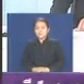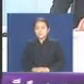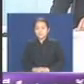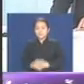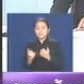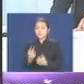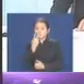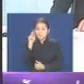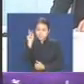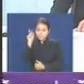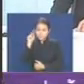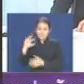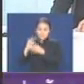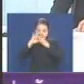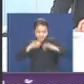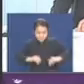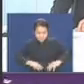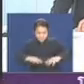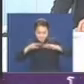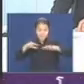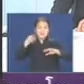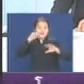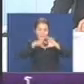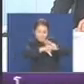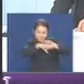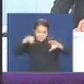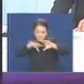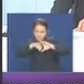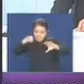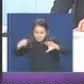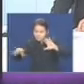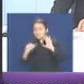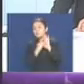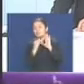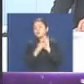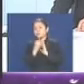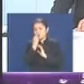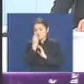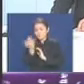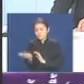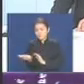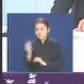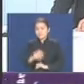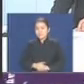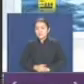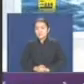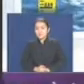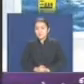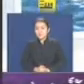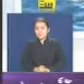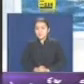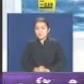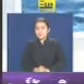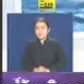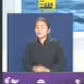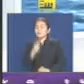ไปติดตามรายงานระดับน้ำนะคะที่สถานีสูบน้ำสำคัญในเขตกรุงเทพมหานครกับคุณยุวดีอ่วมพลอยค่ะ มาติดตาม